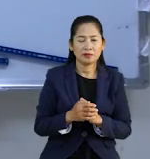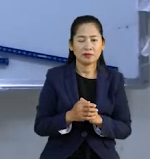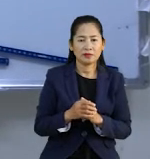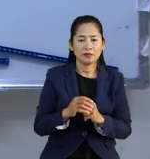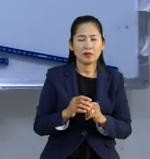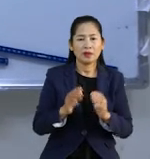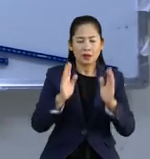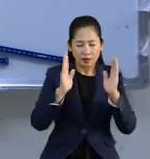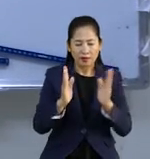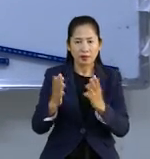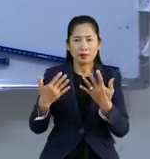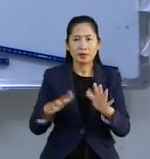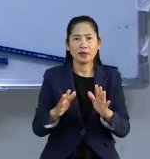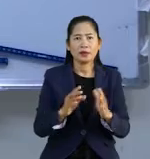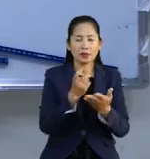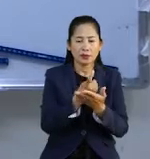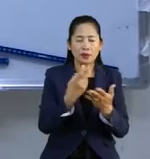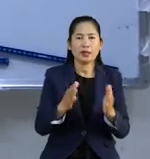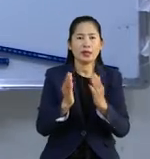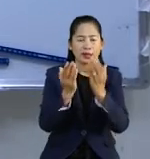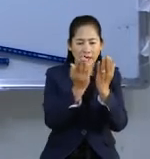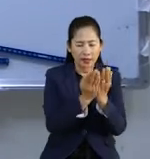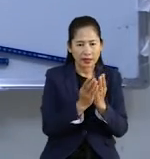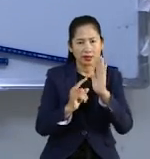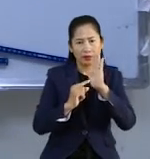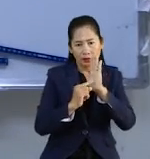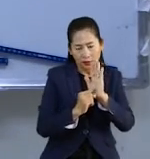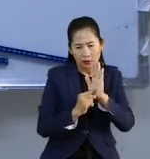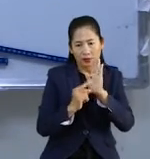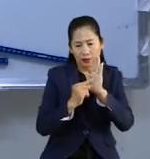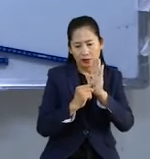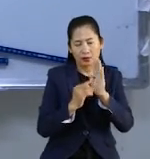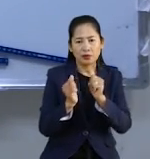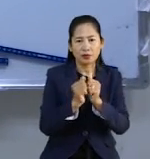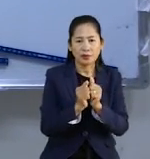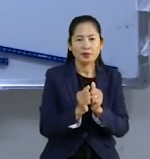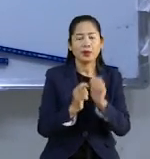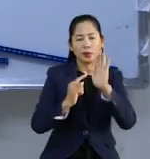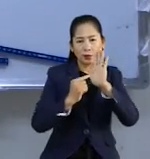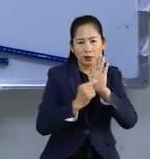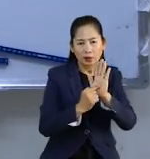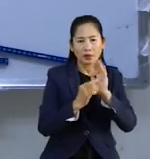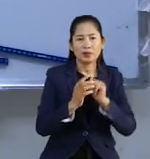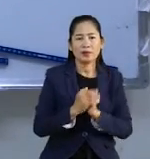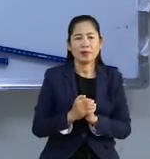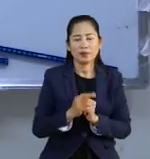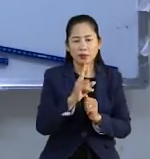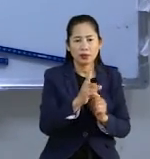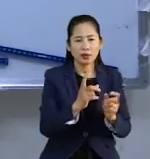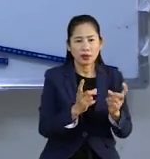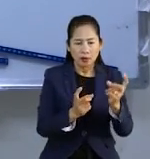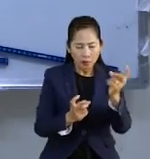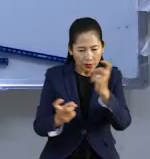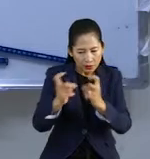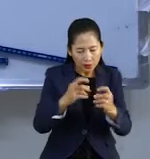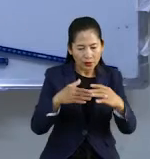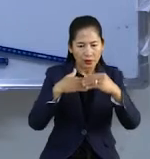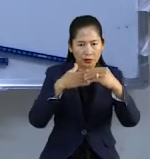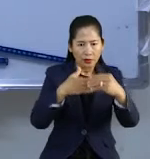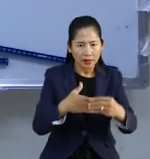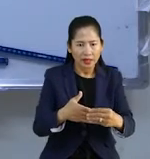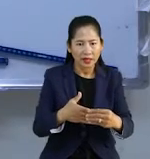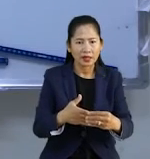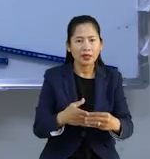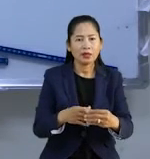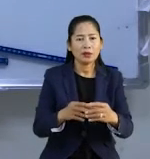บานเราก็เรียบจำรีดวันหายเด็กนักก้นอ่านอุติฮอจะมูลครุอุติฮอมวยโปรเจชน